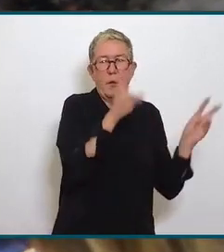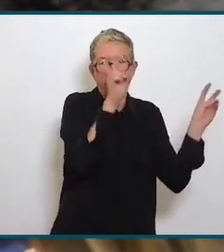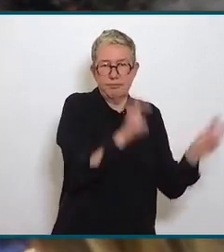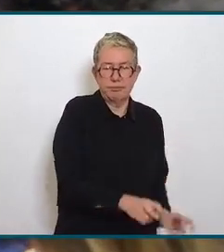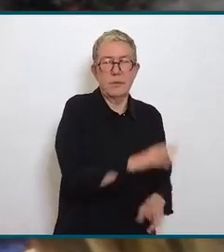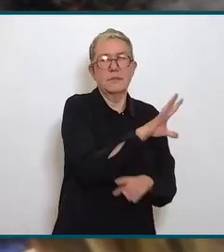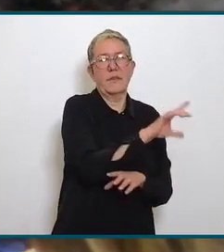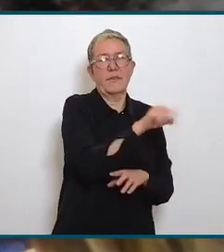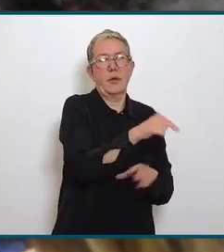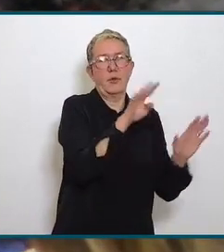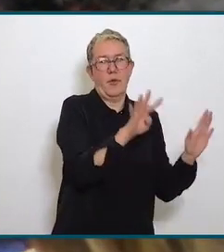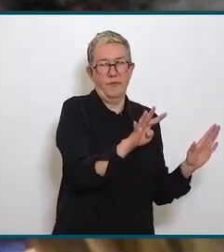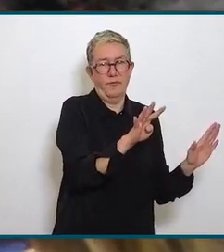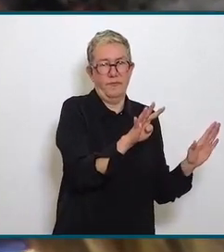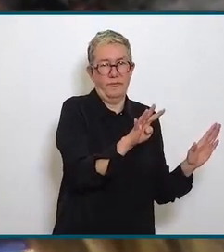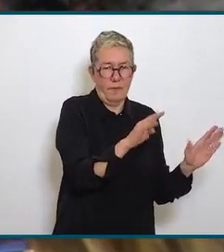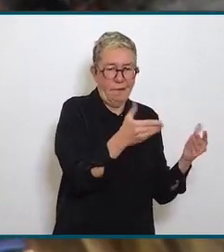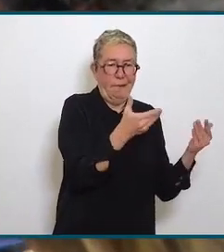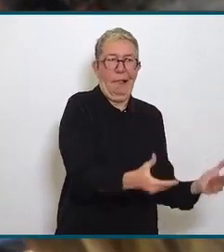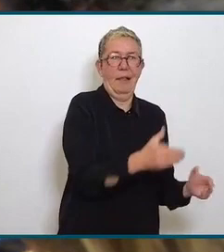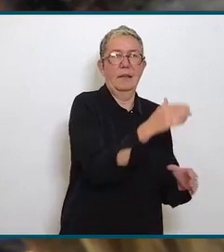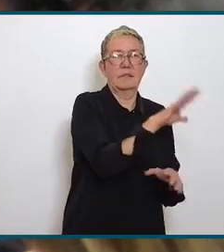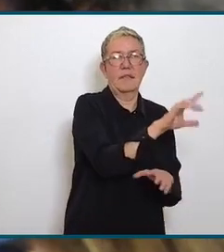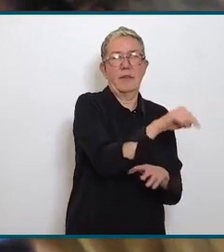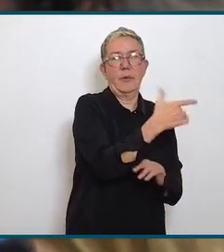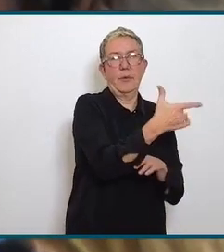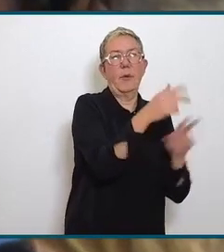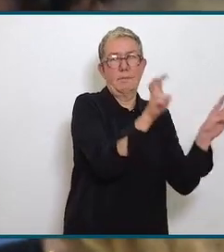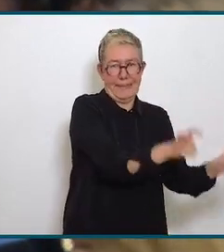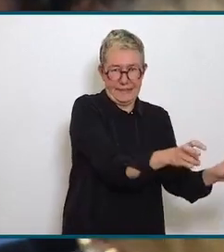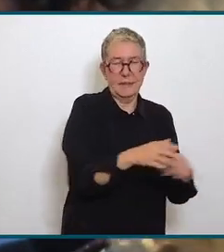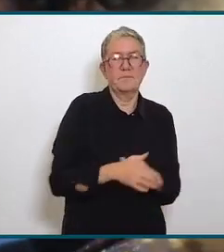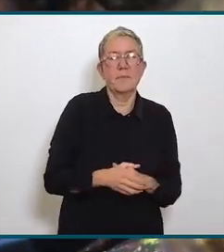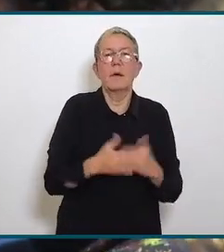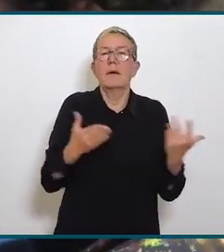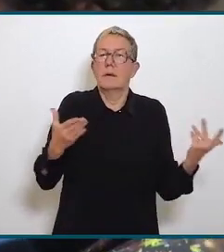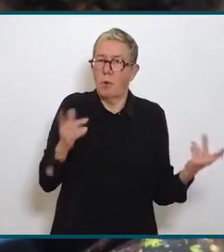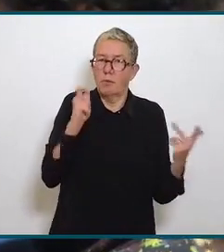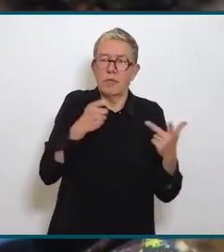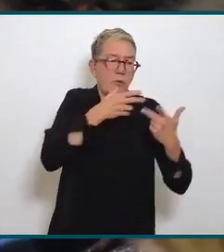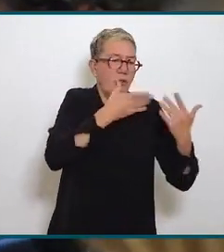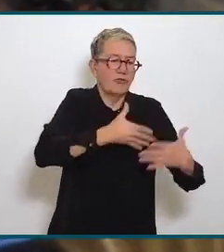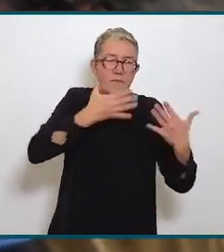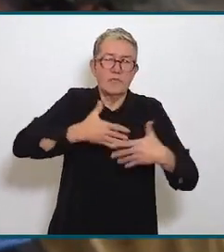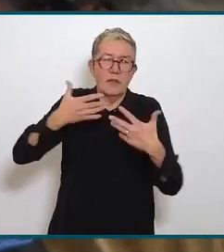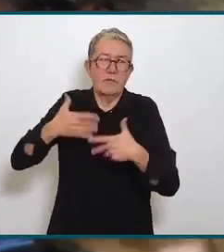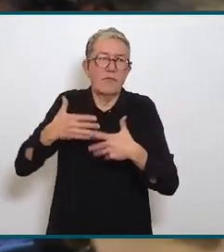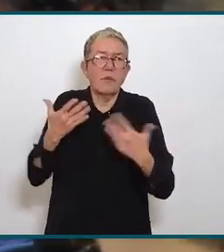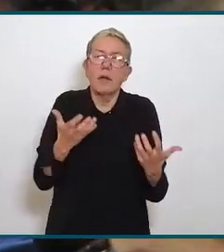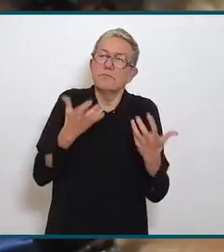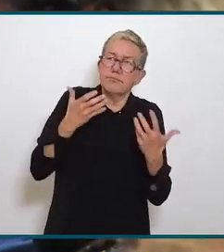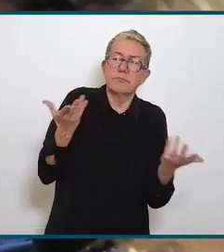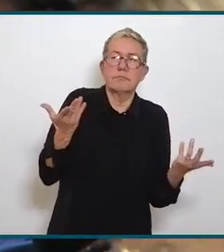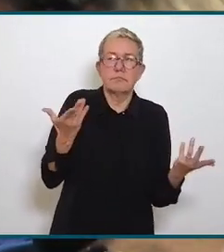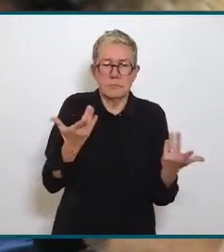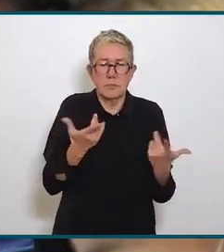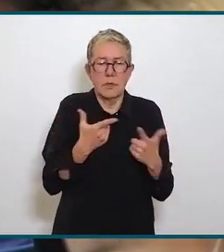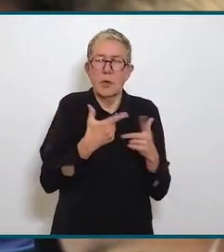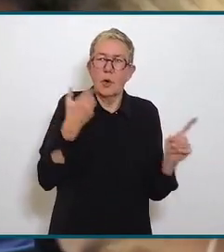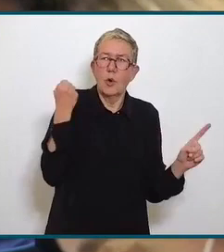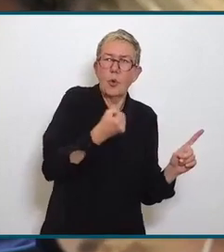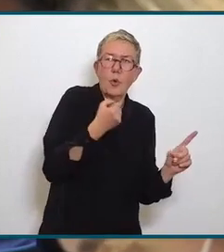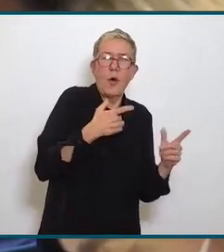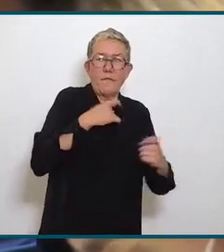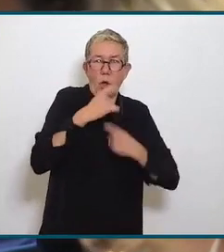2019 et 5,2 en 2020. Au-delà des chiffres qui nous parlent des coups et violences, les plus souvent